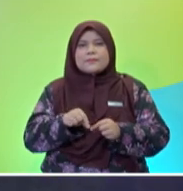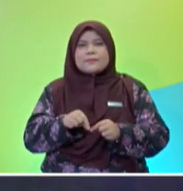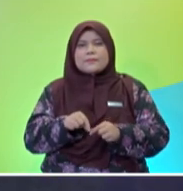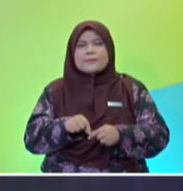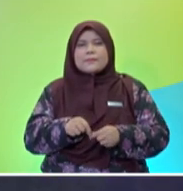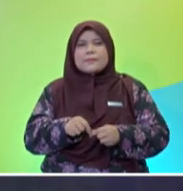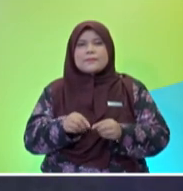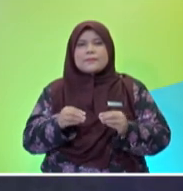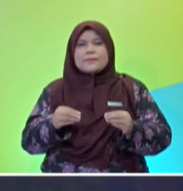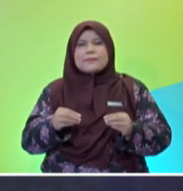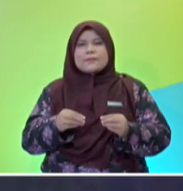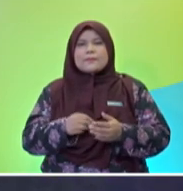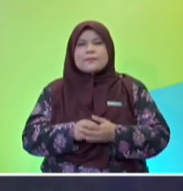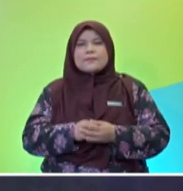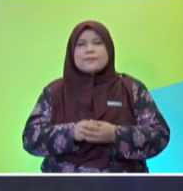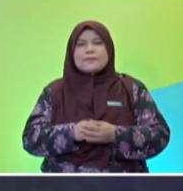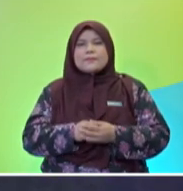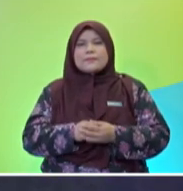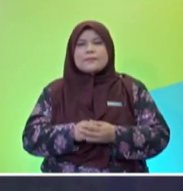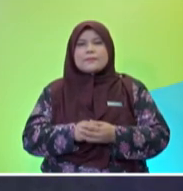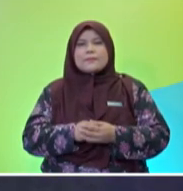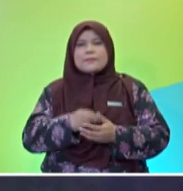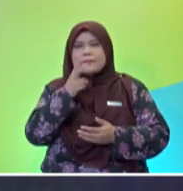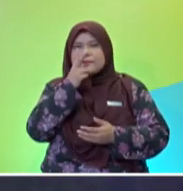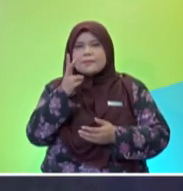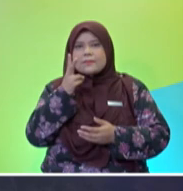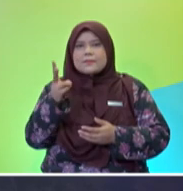Oke Baik baik